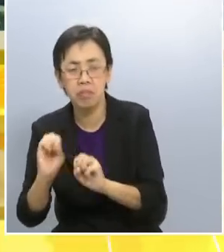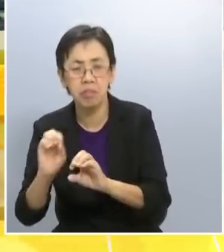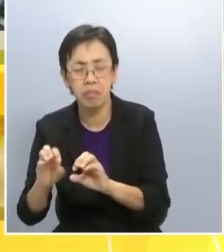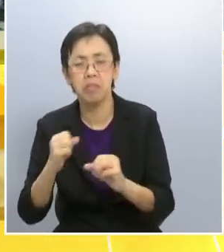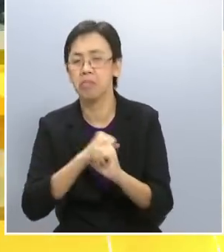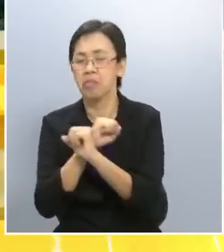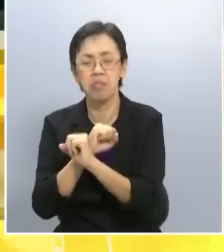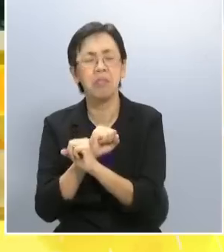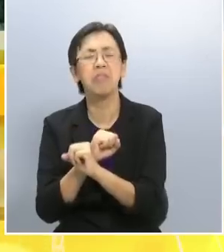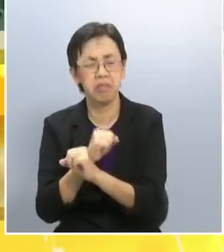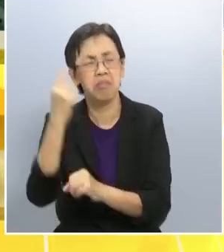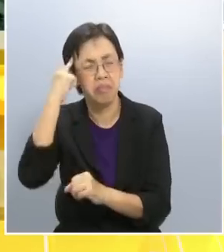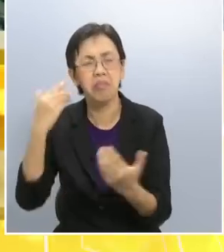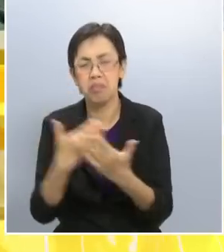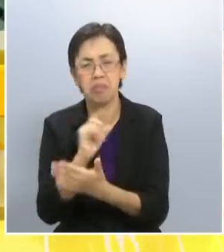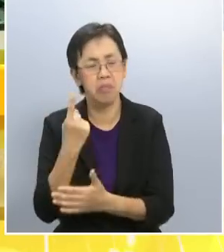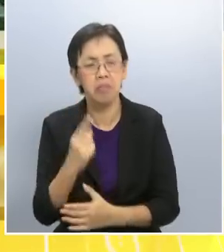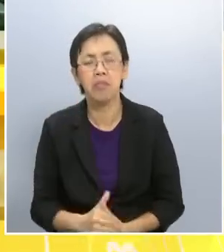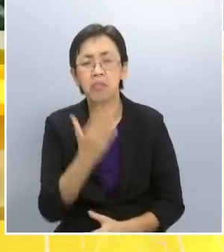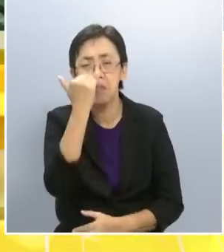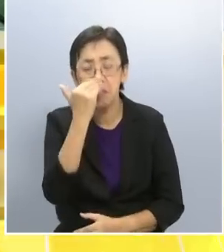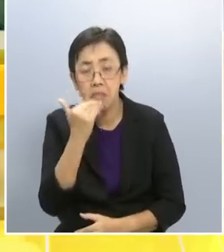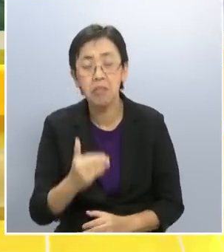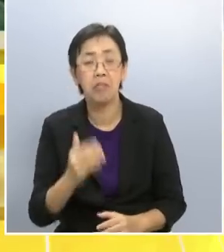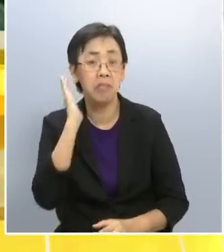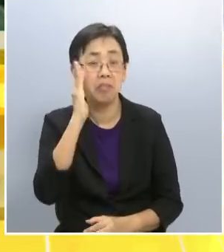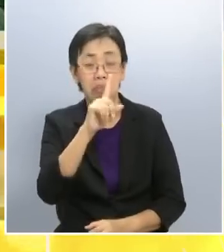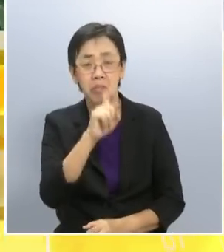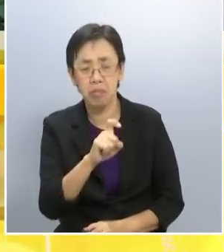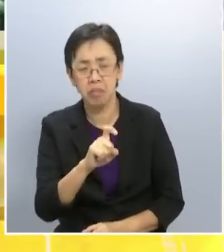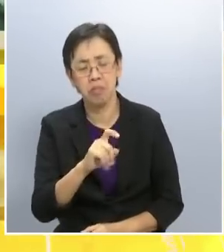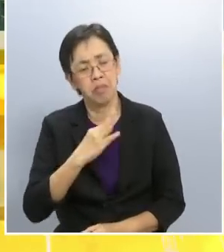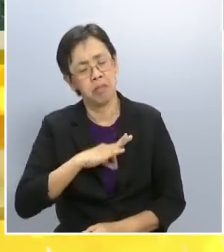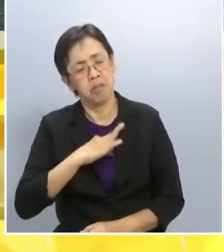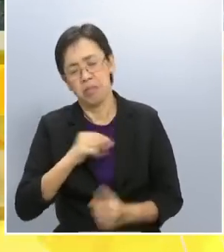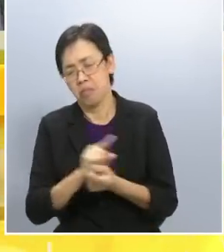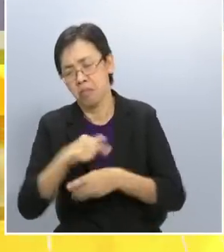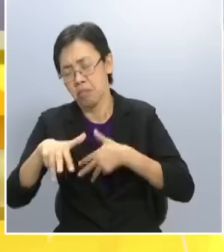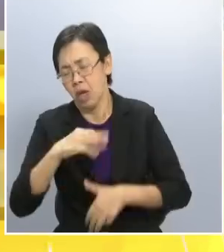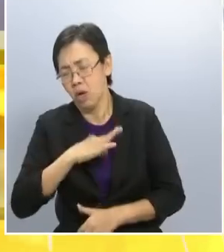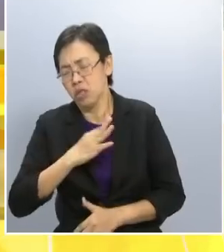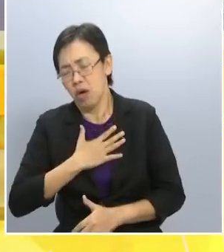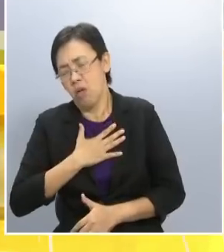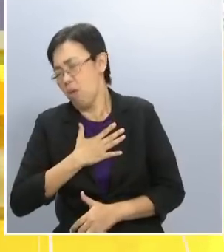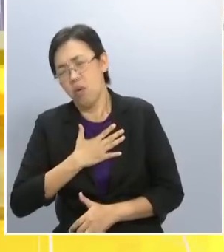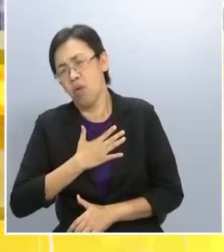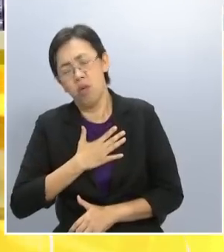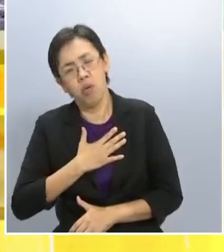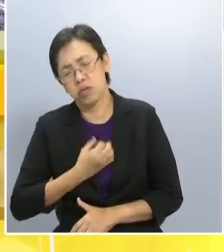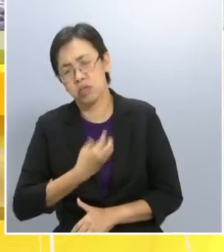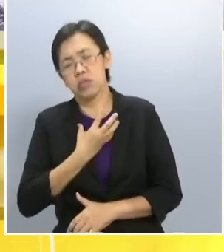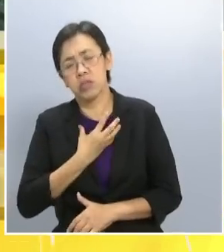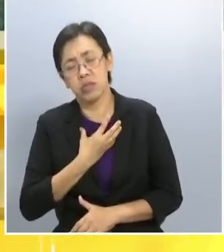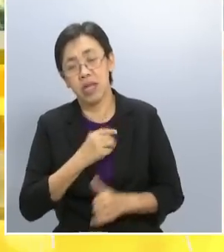กันปัญหาแบบนี้มองว่าเหตุการณ์ที่เกิดกับน้องเบนซ์รุนแรงมากสะเทือนใจสังคมและประชาชนทราบมาว่าน้อง